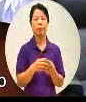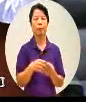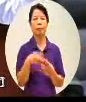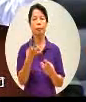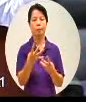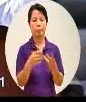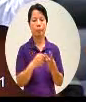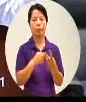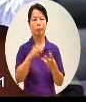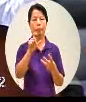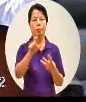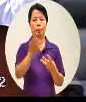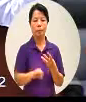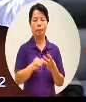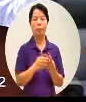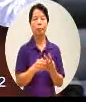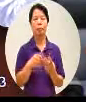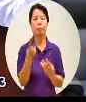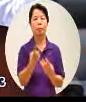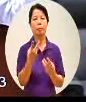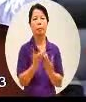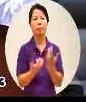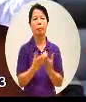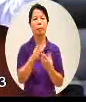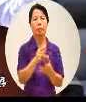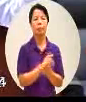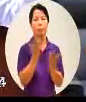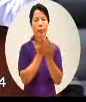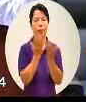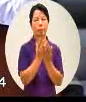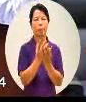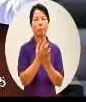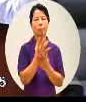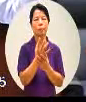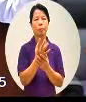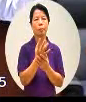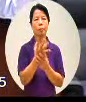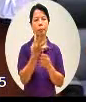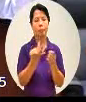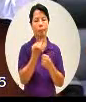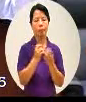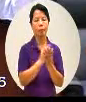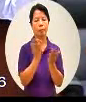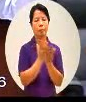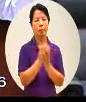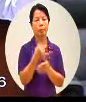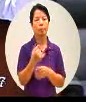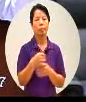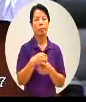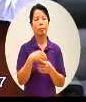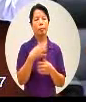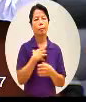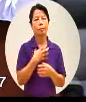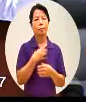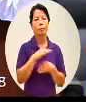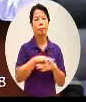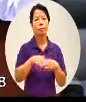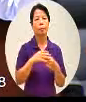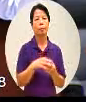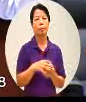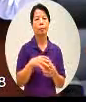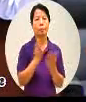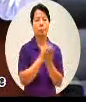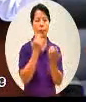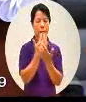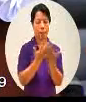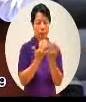下给你两分啦。迄囡仔读册读啊侪当哦，读啊要死。一科你啊科，原底